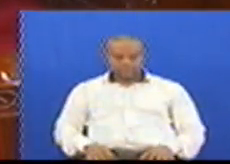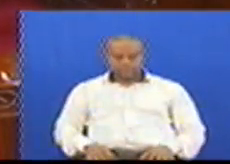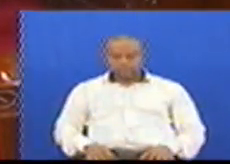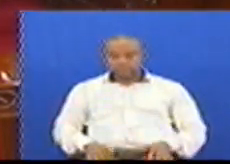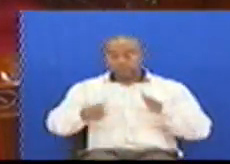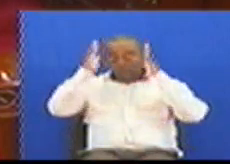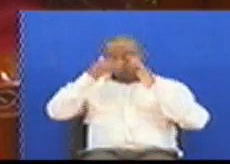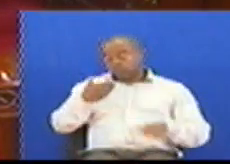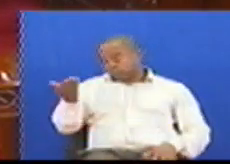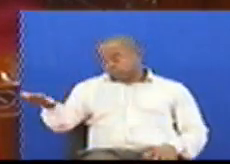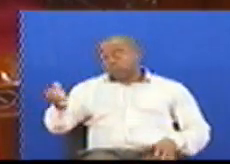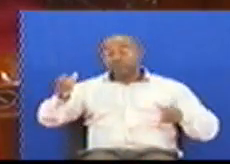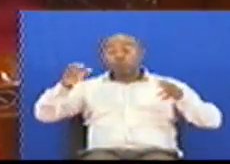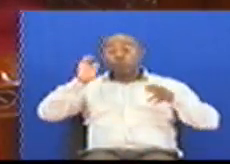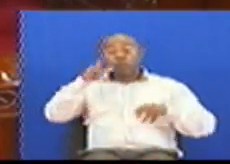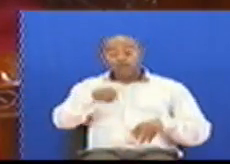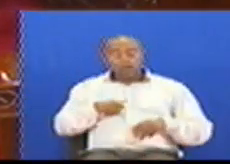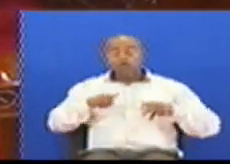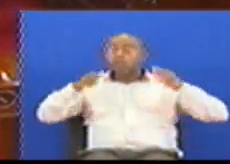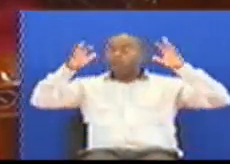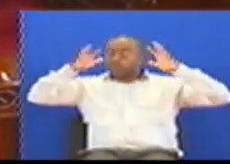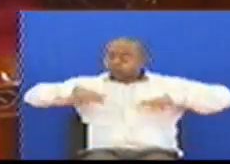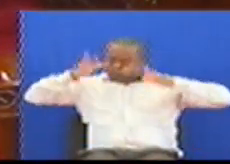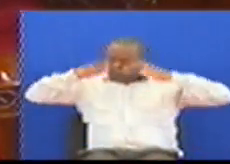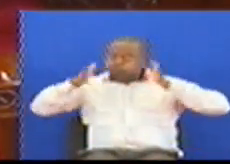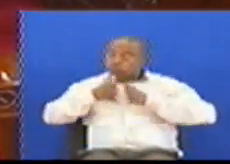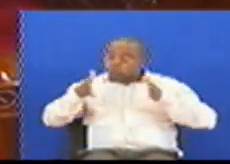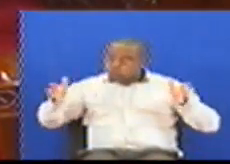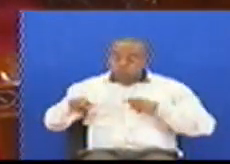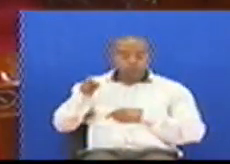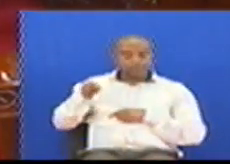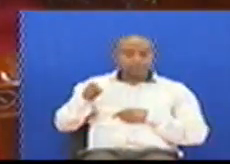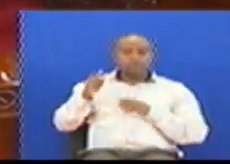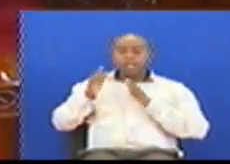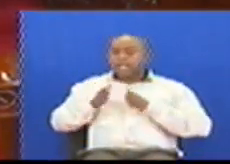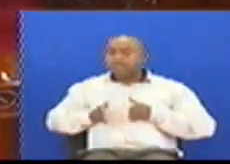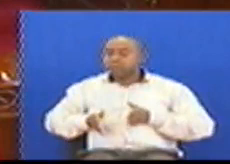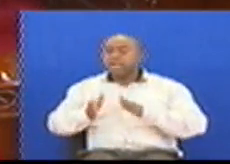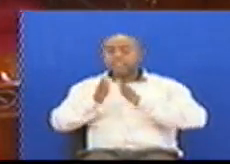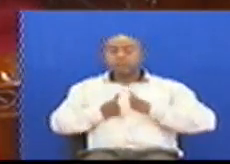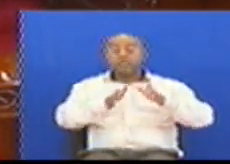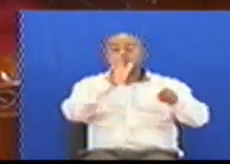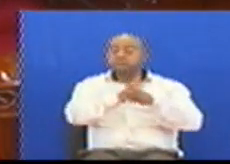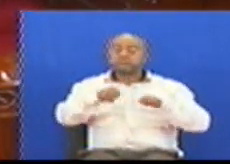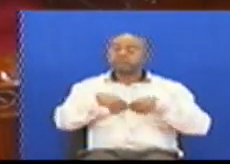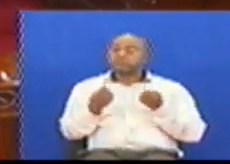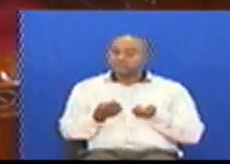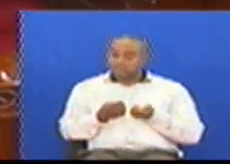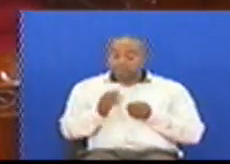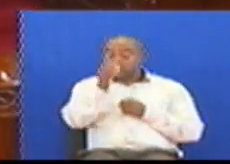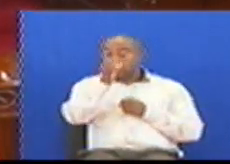mvua zilizonyesha mwaka huu ni kubwa mno. Barabara nyingi zimeharibika katika maeneo almost karibu Tanzania